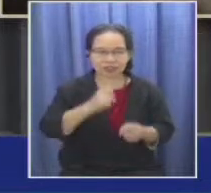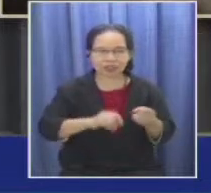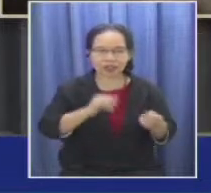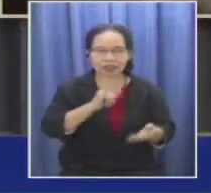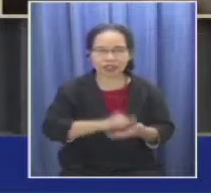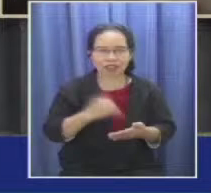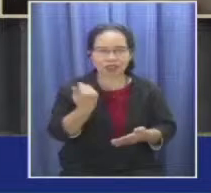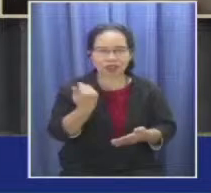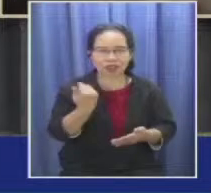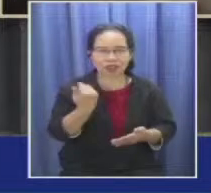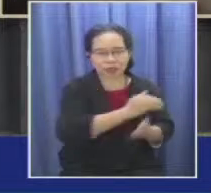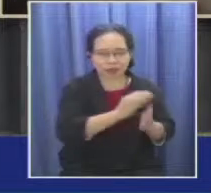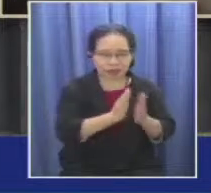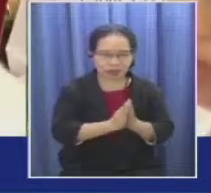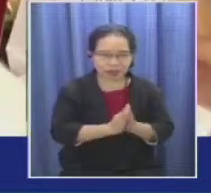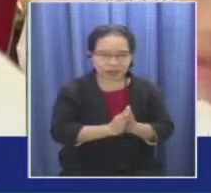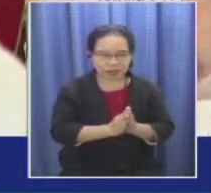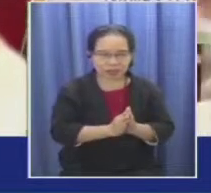and baneyafo.